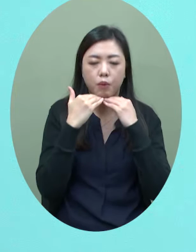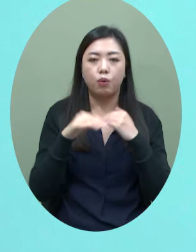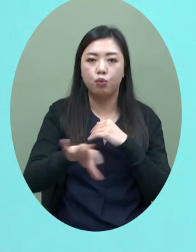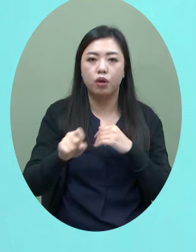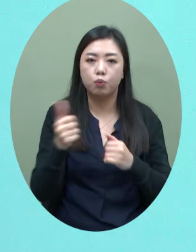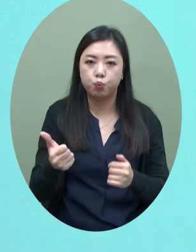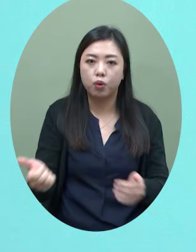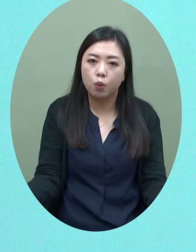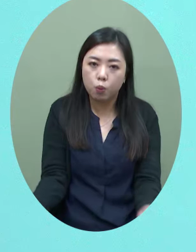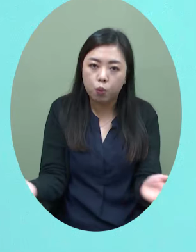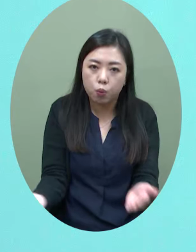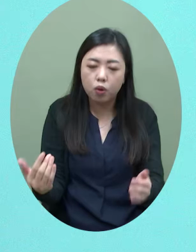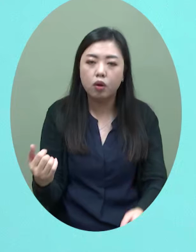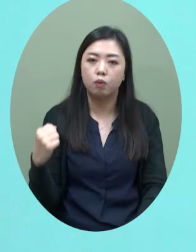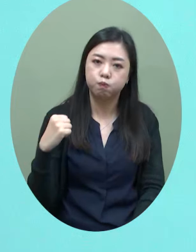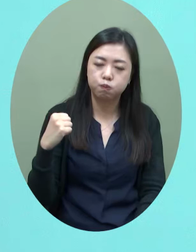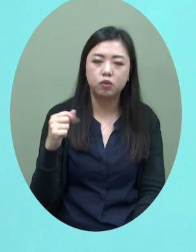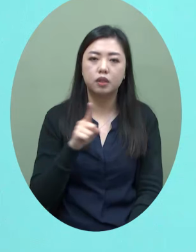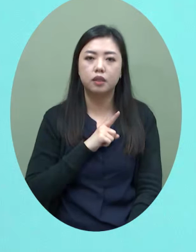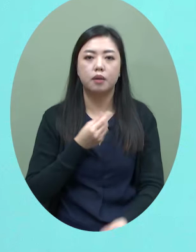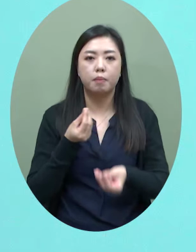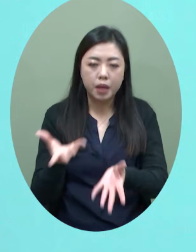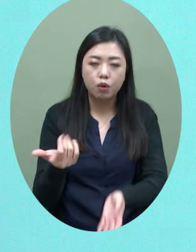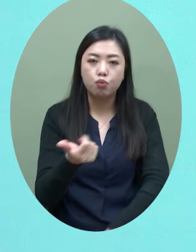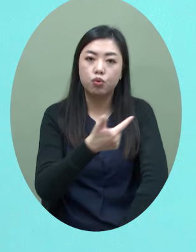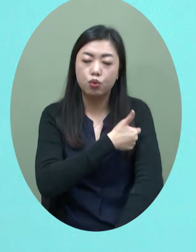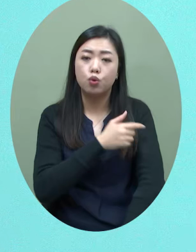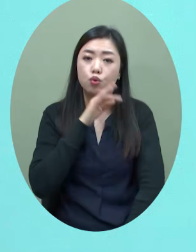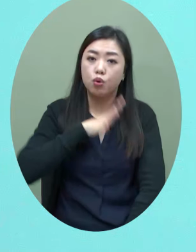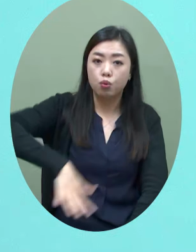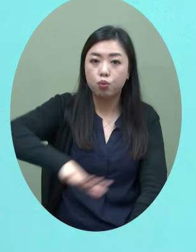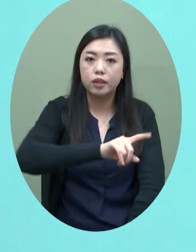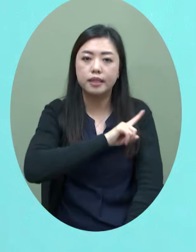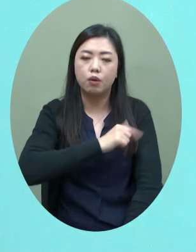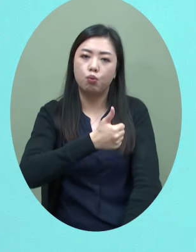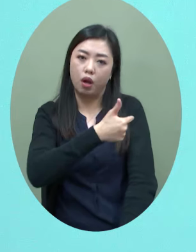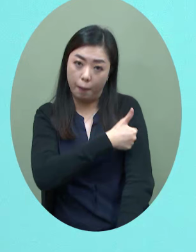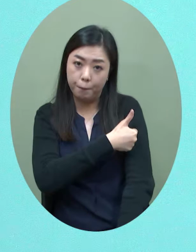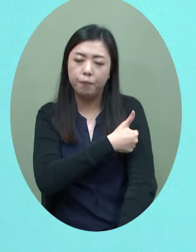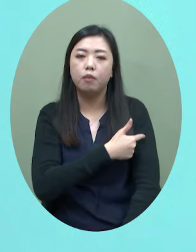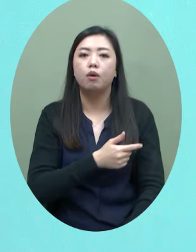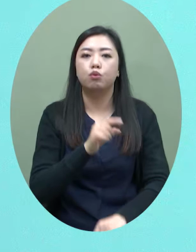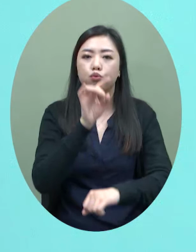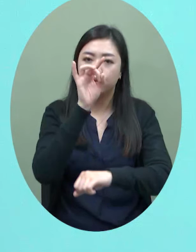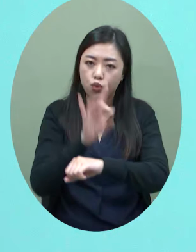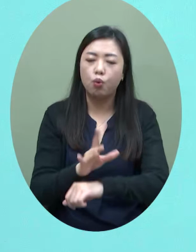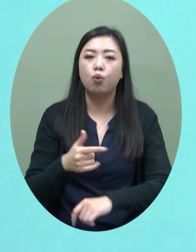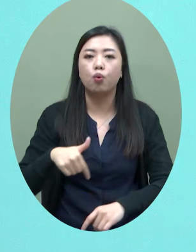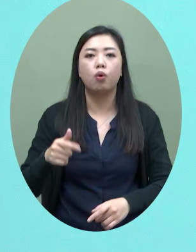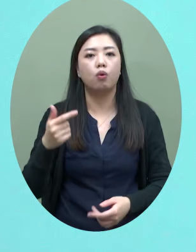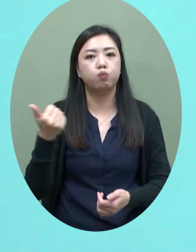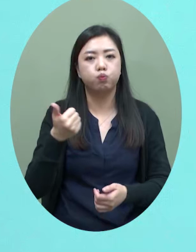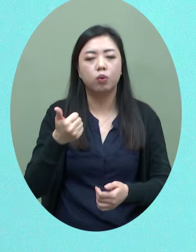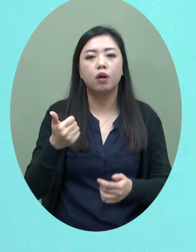性。甚至係嗰個誘因嚟打針，就係如果大家都打針咧，我哋早啲咧就可以做翻我哋想做